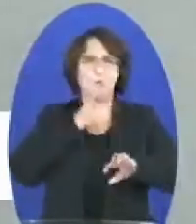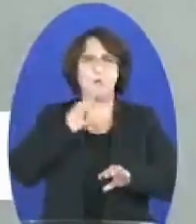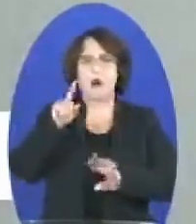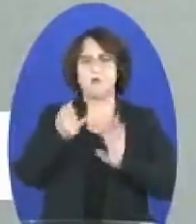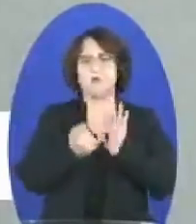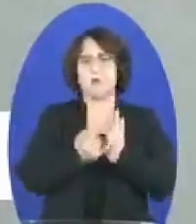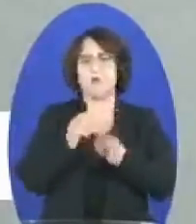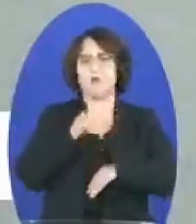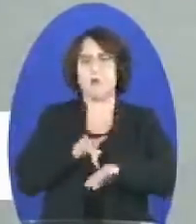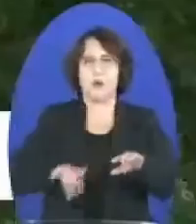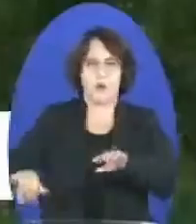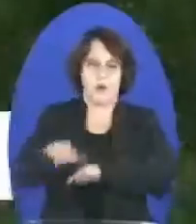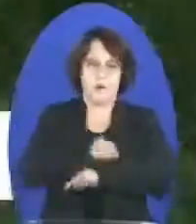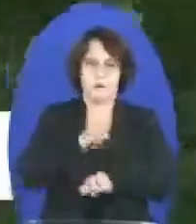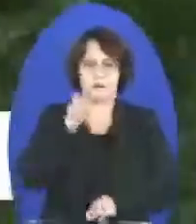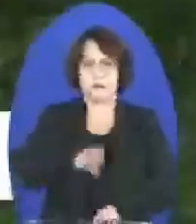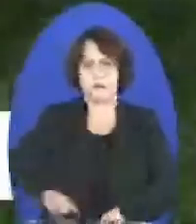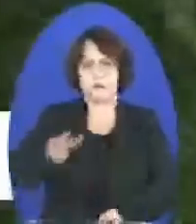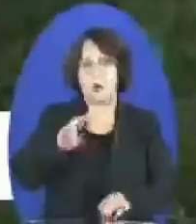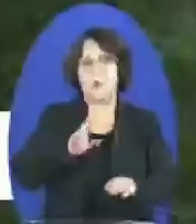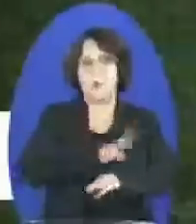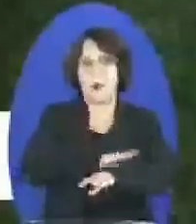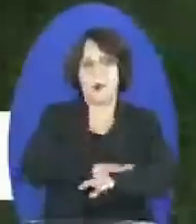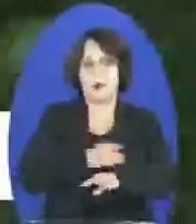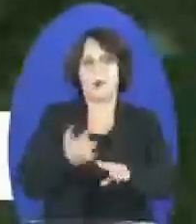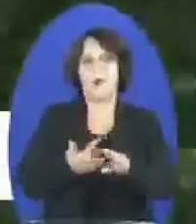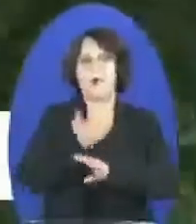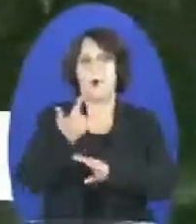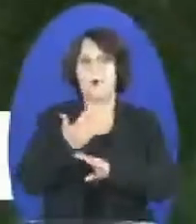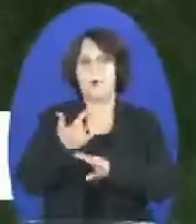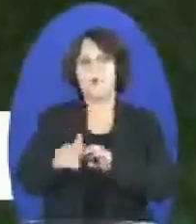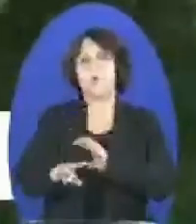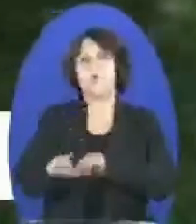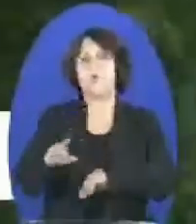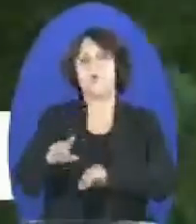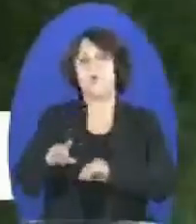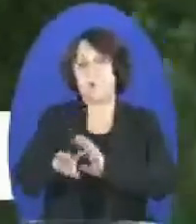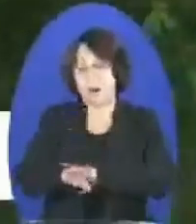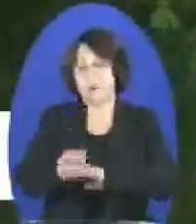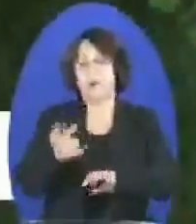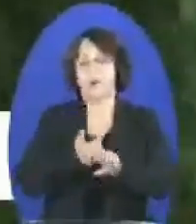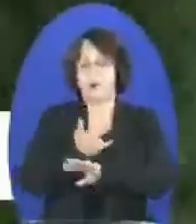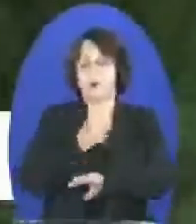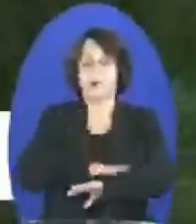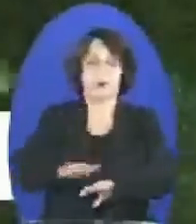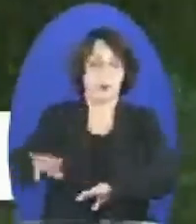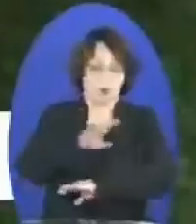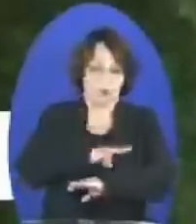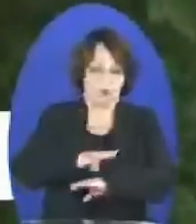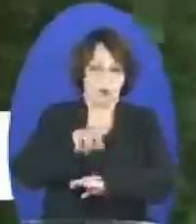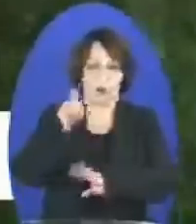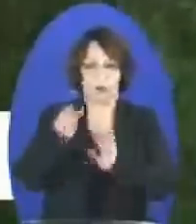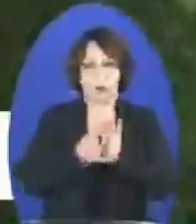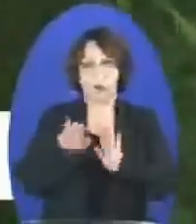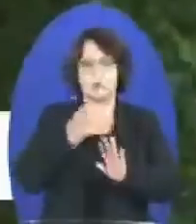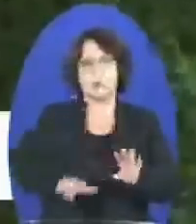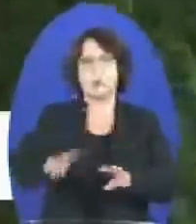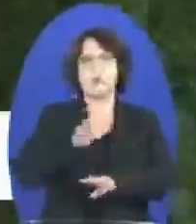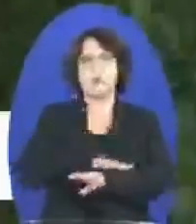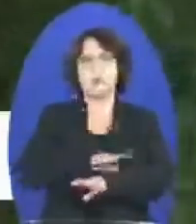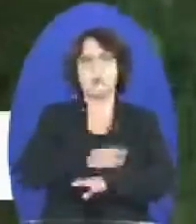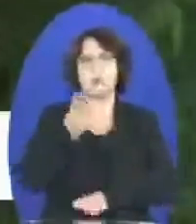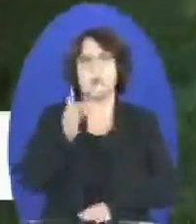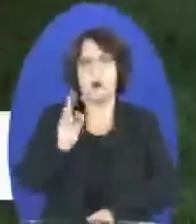Төвийн аймгуудын ихэнх нутаг, баруун, говь, зүүн аймгуудын нутгийн зарим газраар 17-нд баруун аймгуудын нутгийн зүүн хэсэг, Төвийн аймгуудын ихэнх